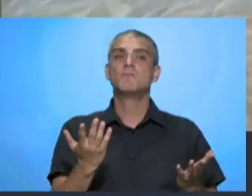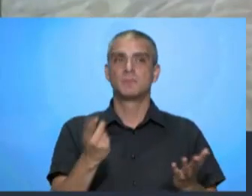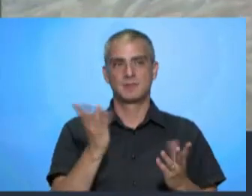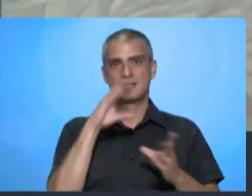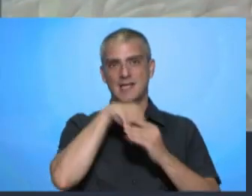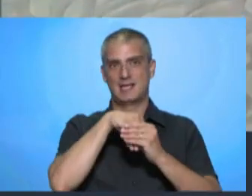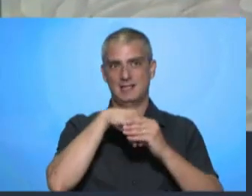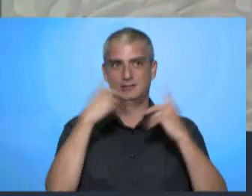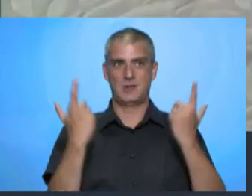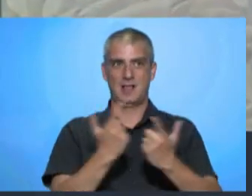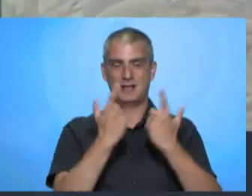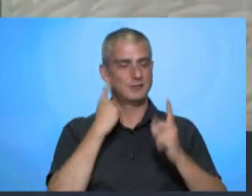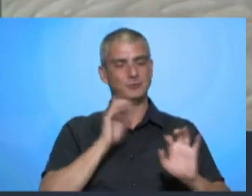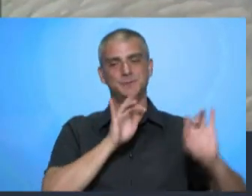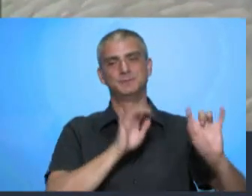הכניסו לחגיגה.